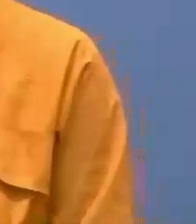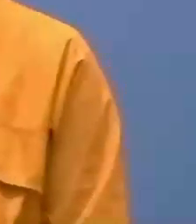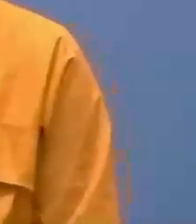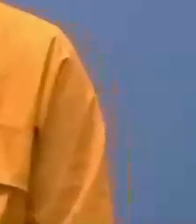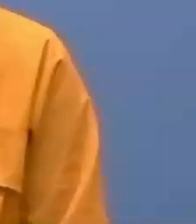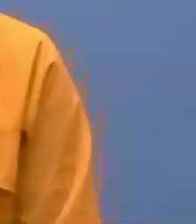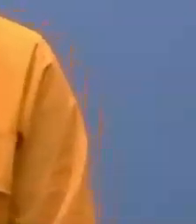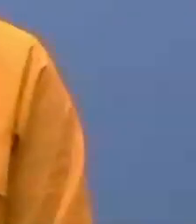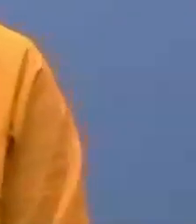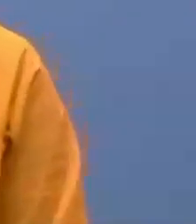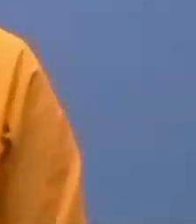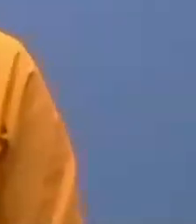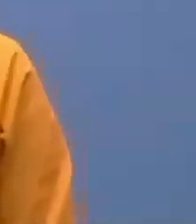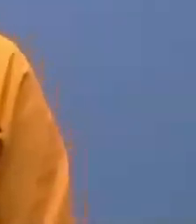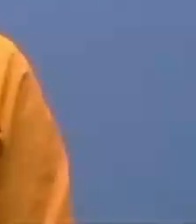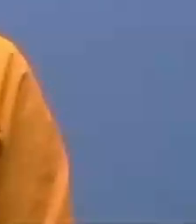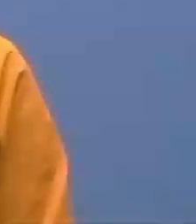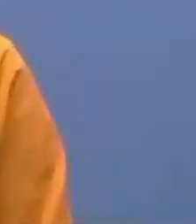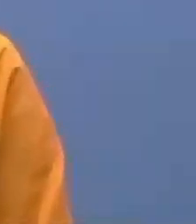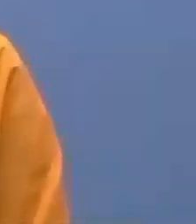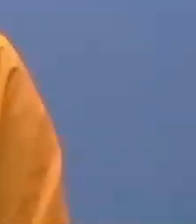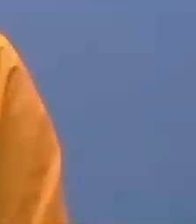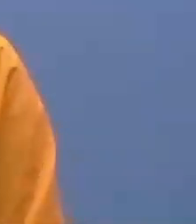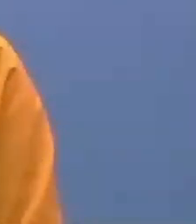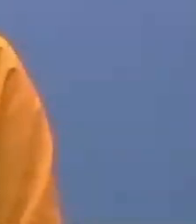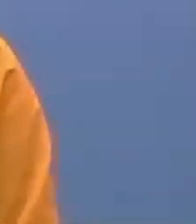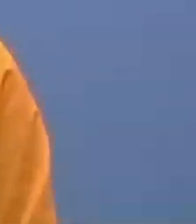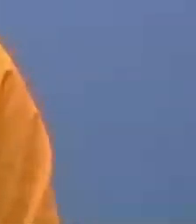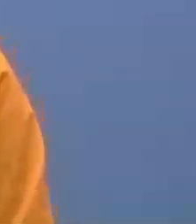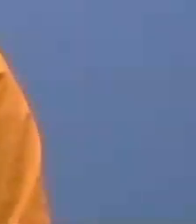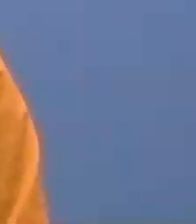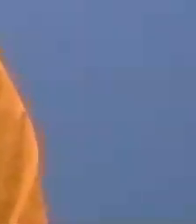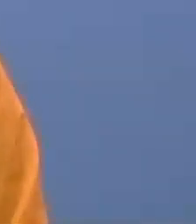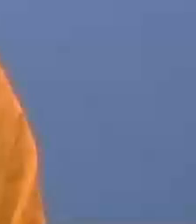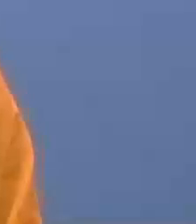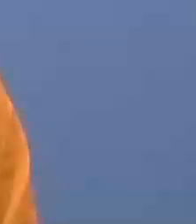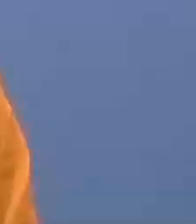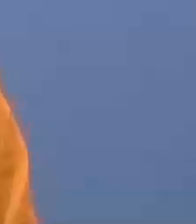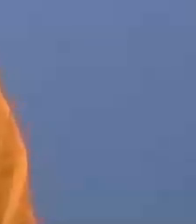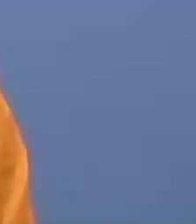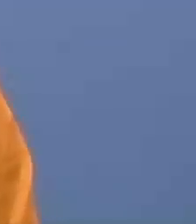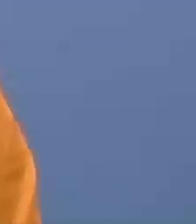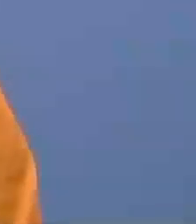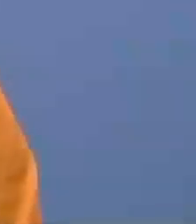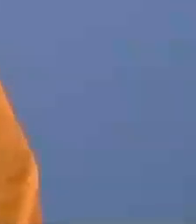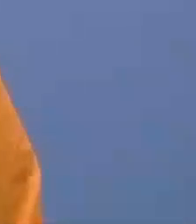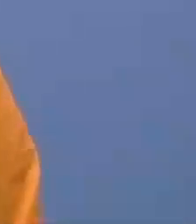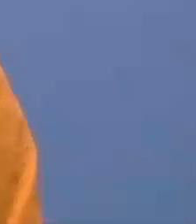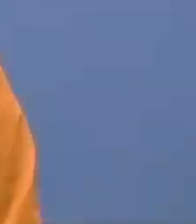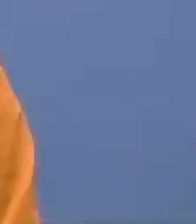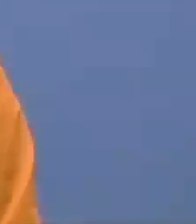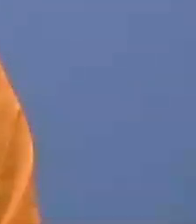道书，传道书八章十七节。